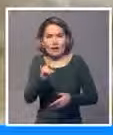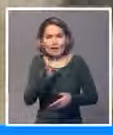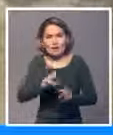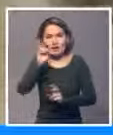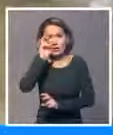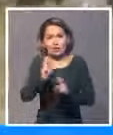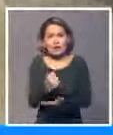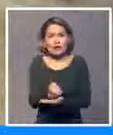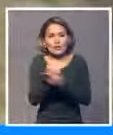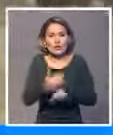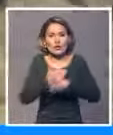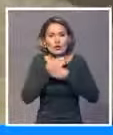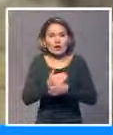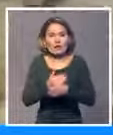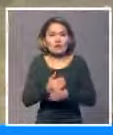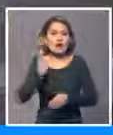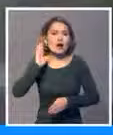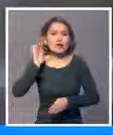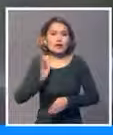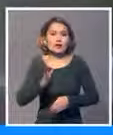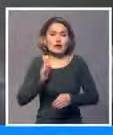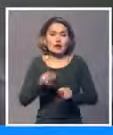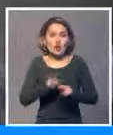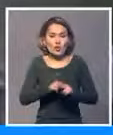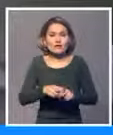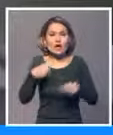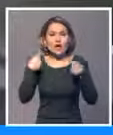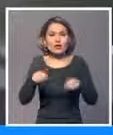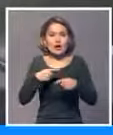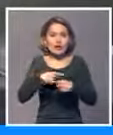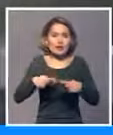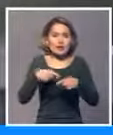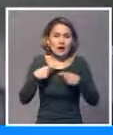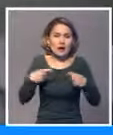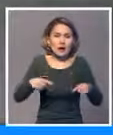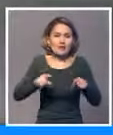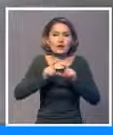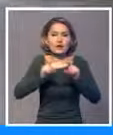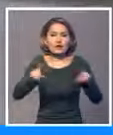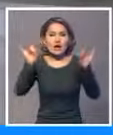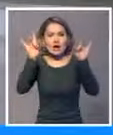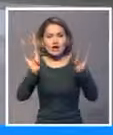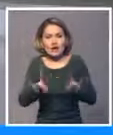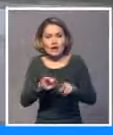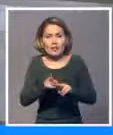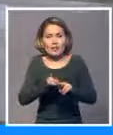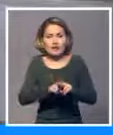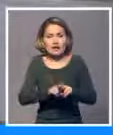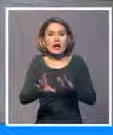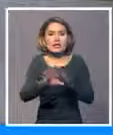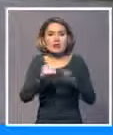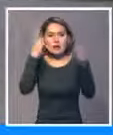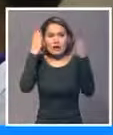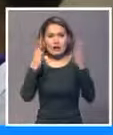тауар өндірушілердің атсалысуымен жалғаспақ. Алдағы уақытта акция аясында түрлі сауда орындары мен кафе, мейрамханаларда сайлау күніне